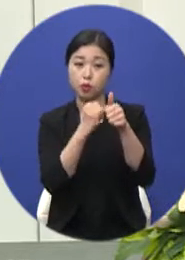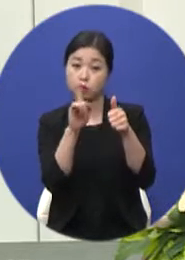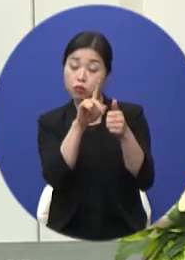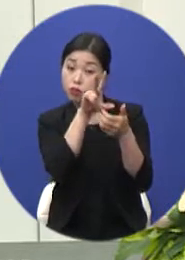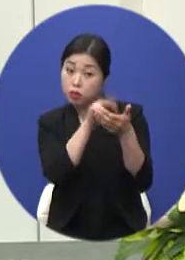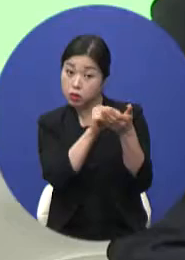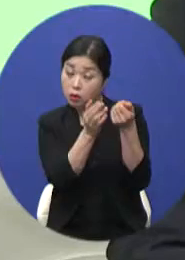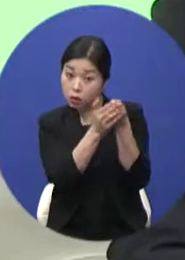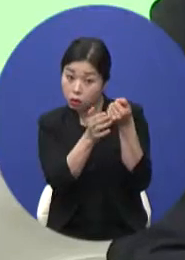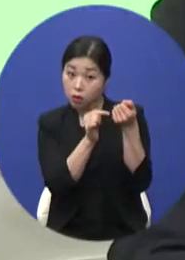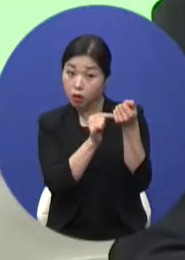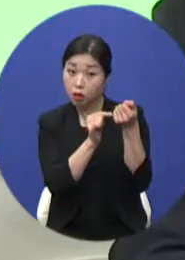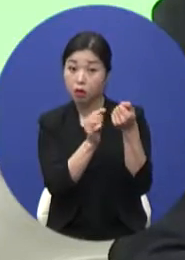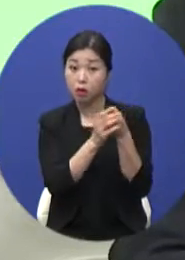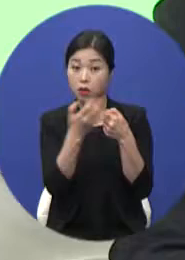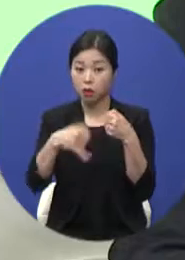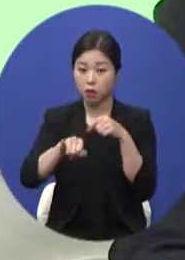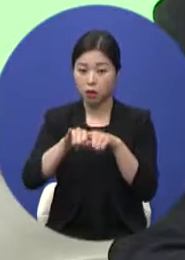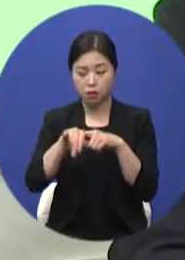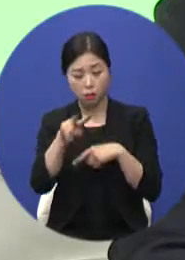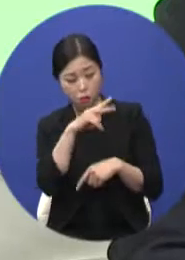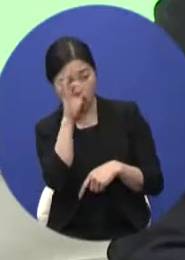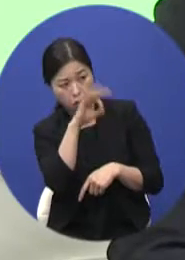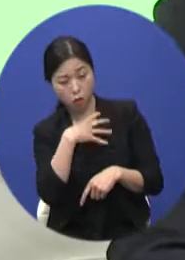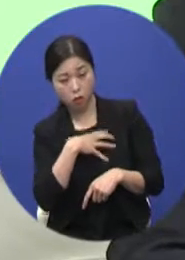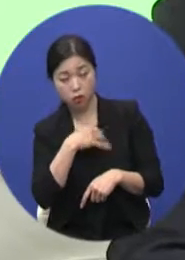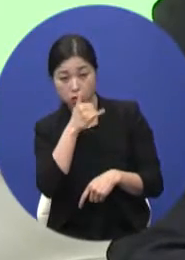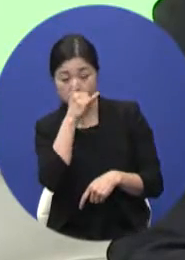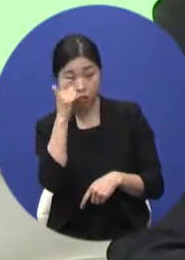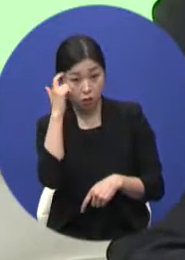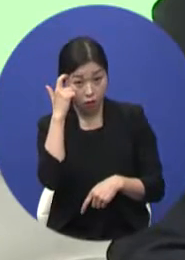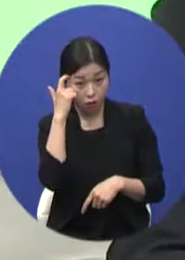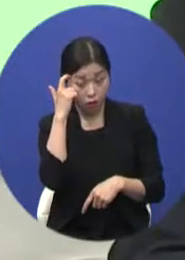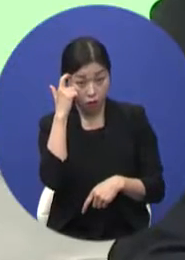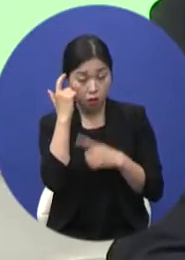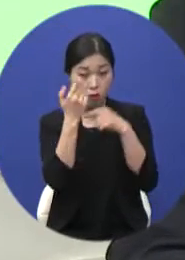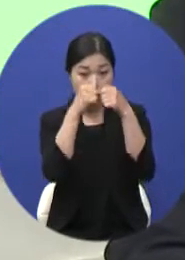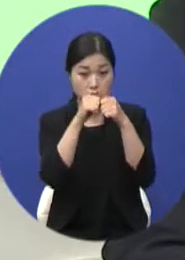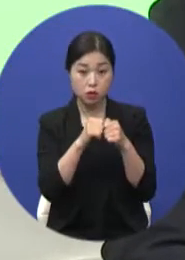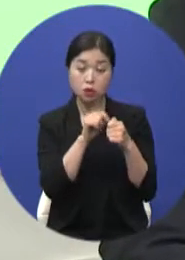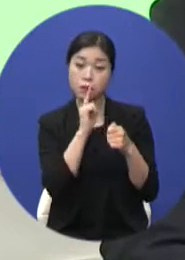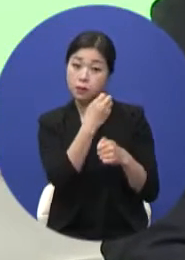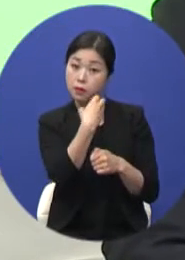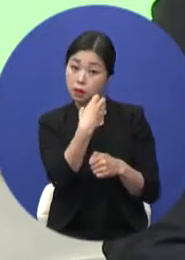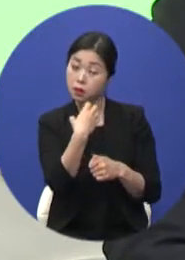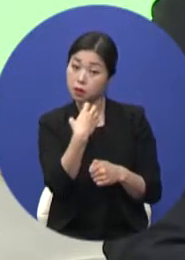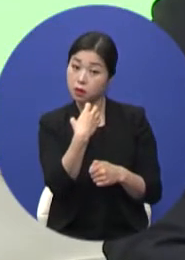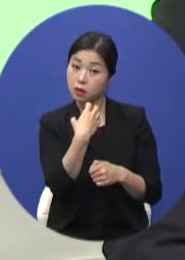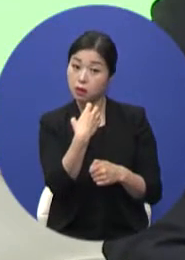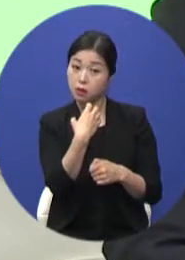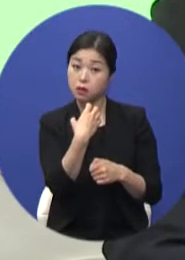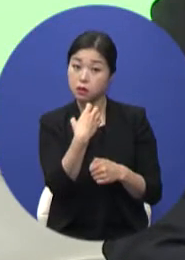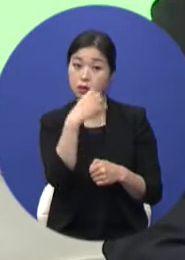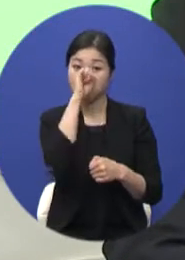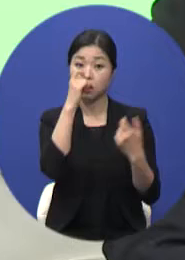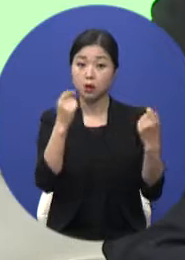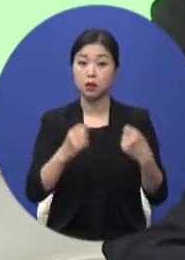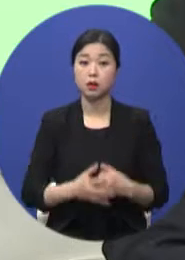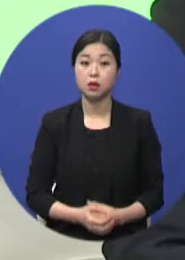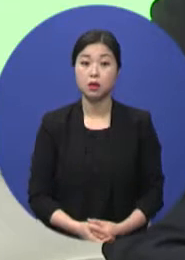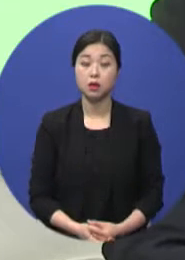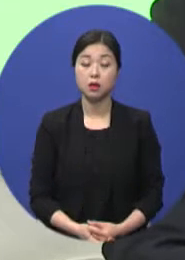때문에 그 따님이 걱정할 거라고 생각하시는 거죠? 그 부분을 구체적으로 조금 말씀해 주시면